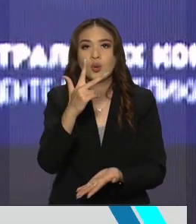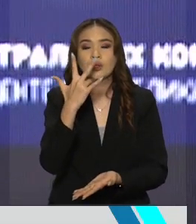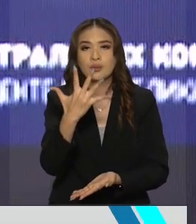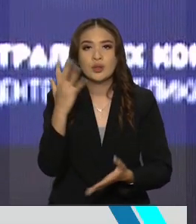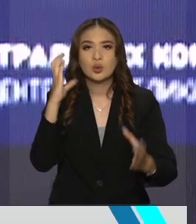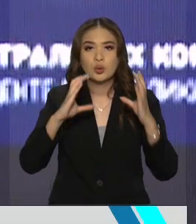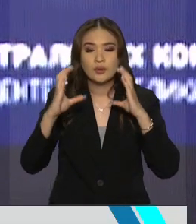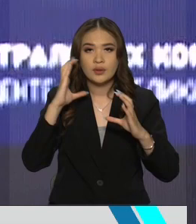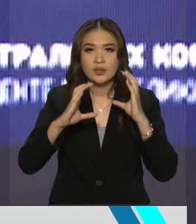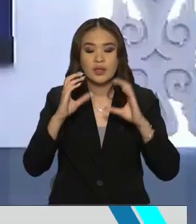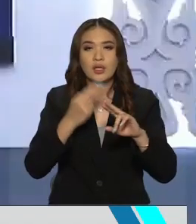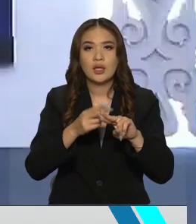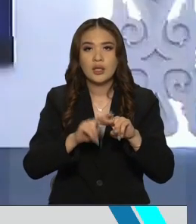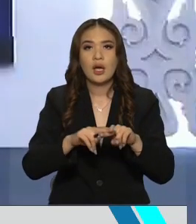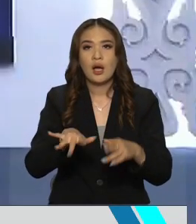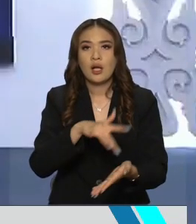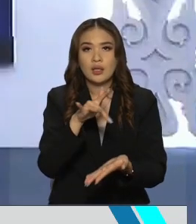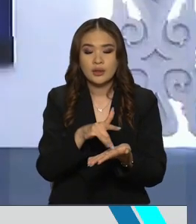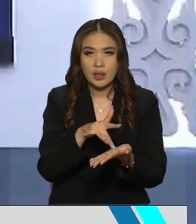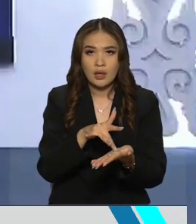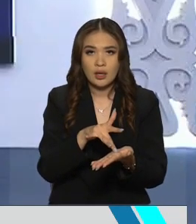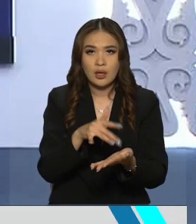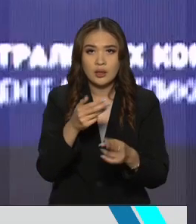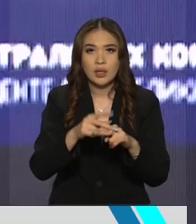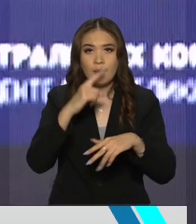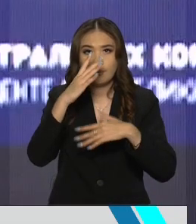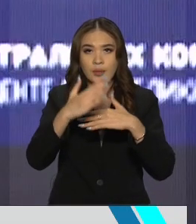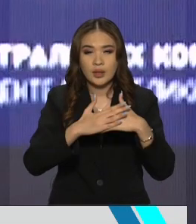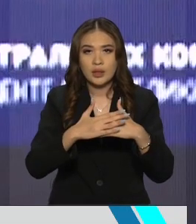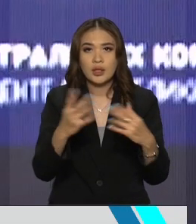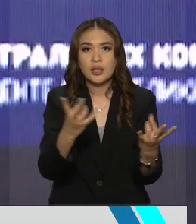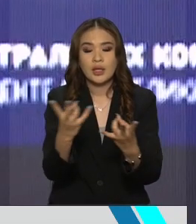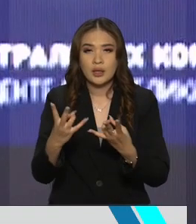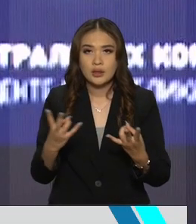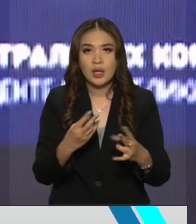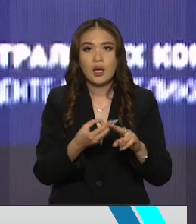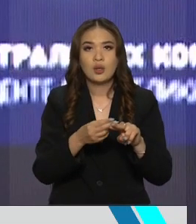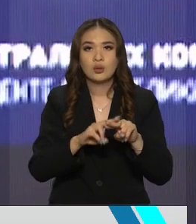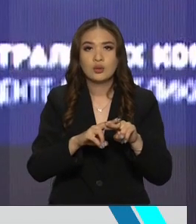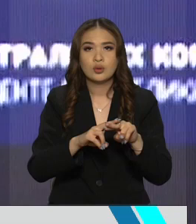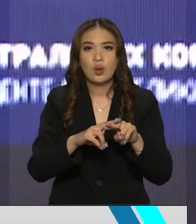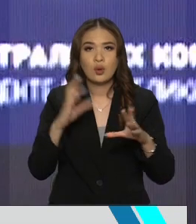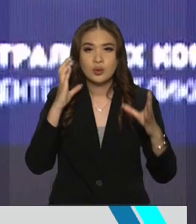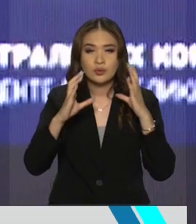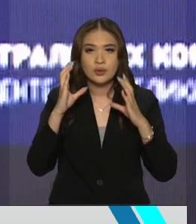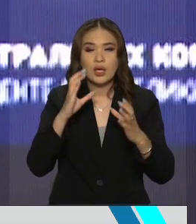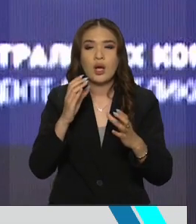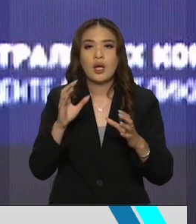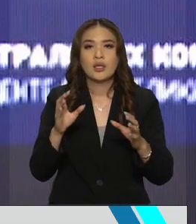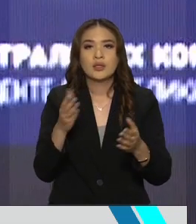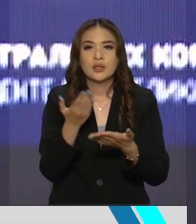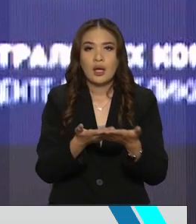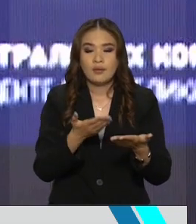университет осы қалада. Сондықтан биыл осы талапкерлерді өнерлік университеттерге түсуге біз кеңес